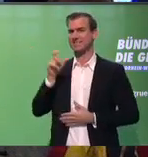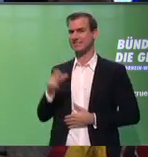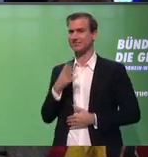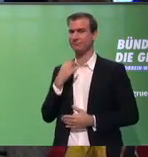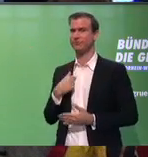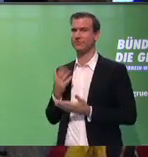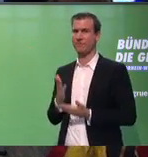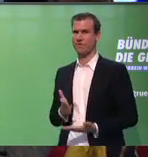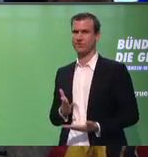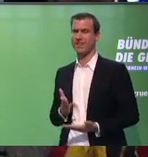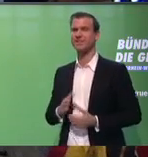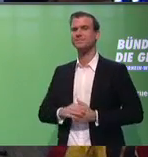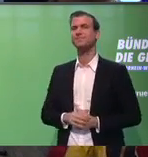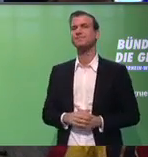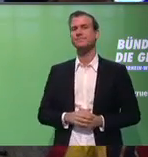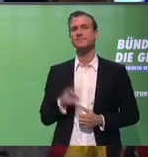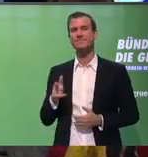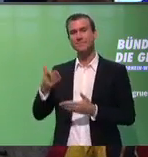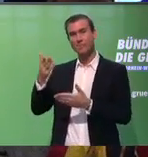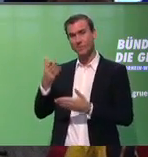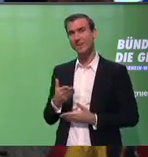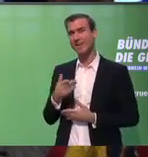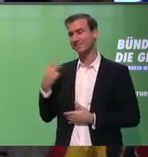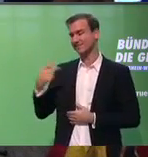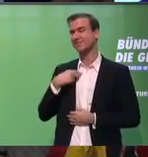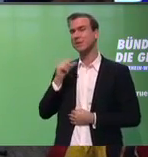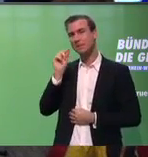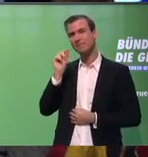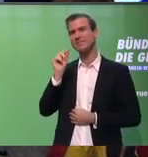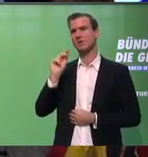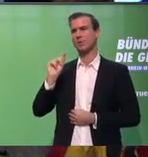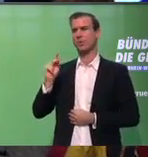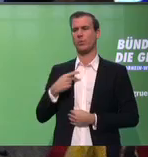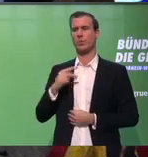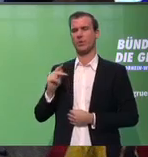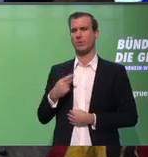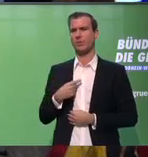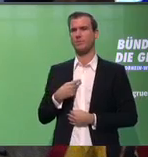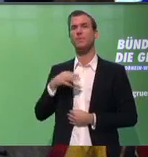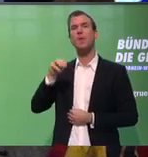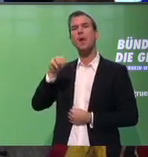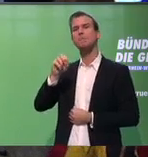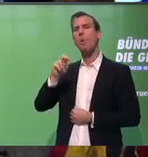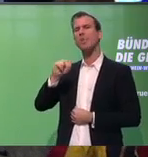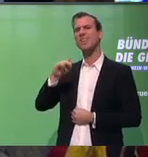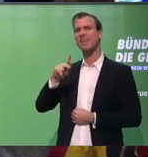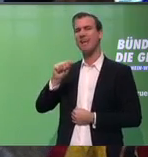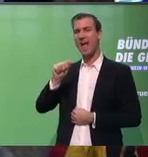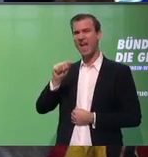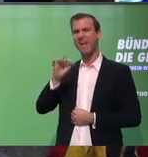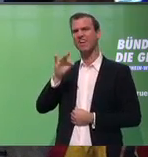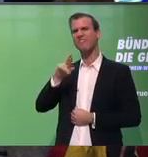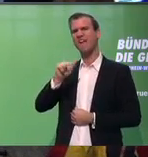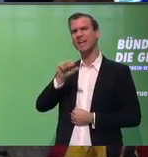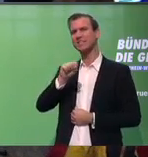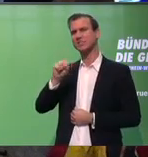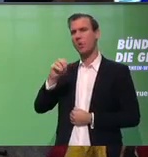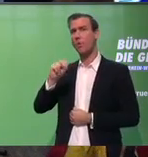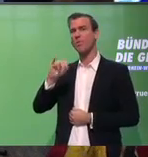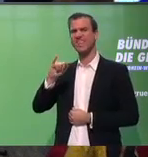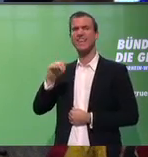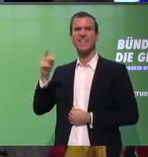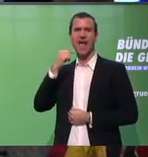vorstellen, mit der ich gleich zwei Gemeinsamkeiten habe. Liebe Monika Frassoni, nämlich den